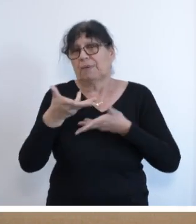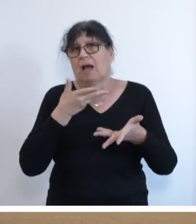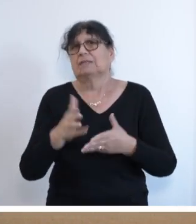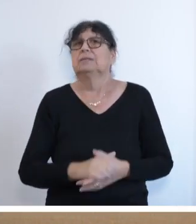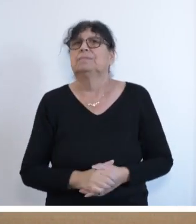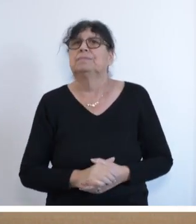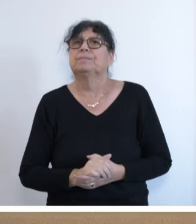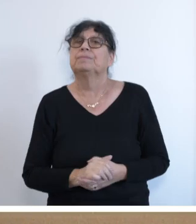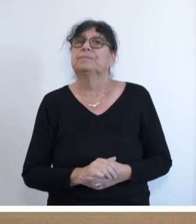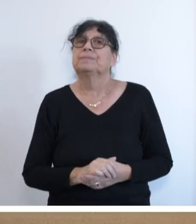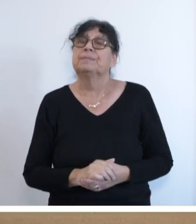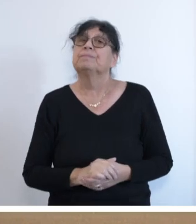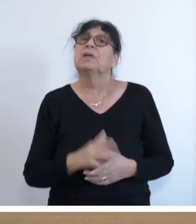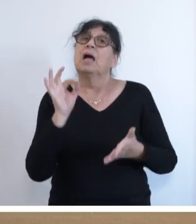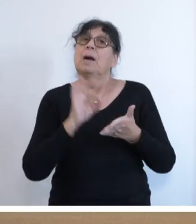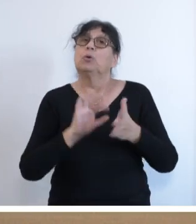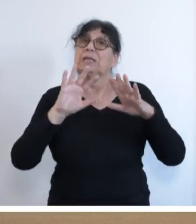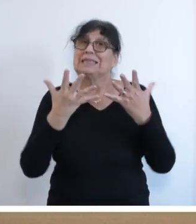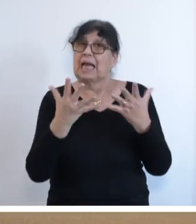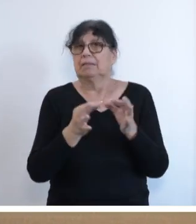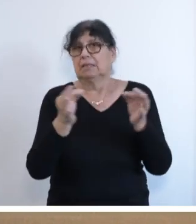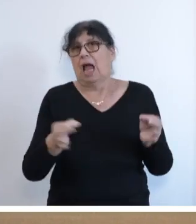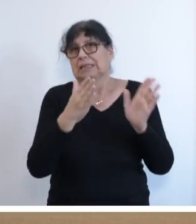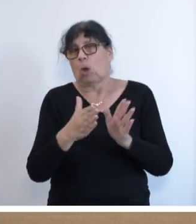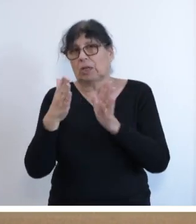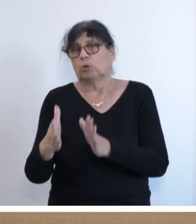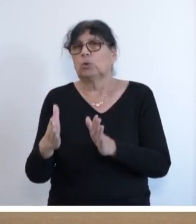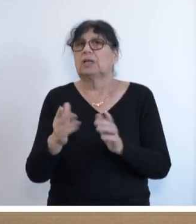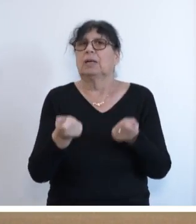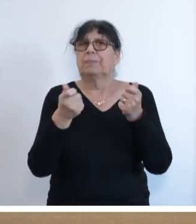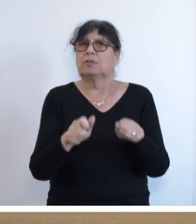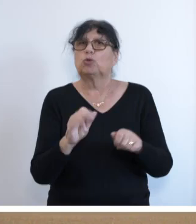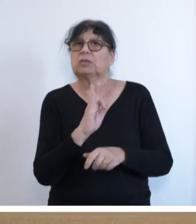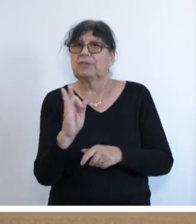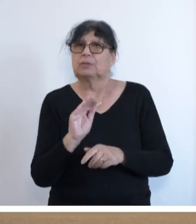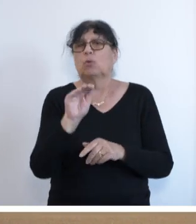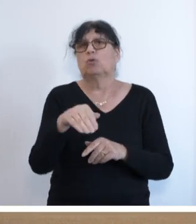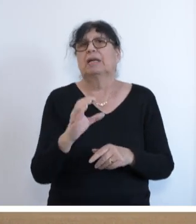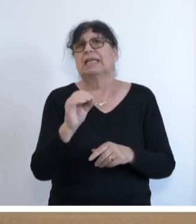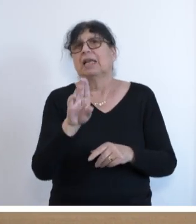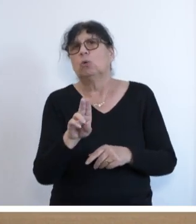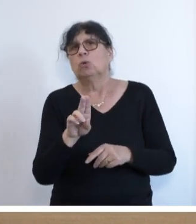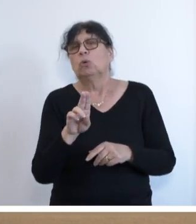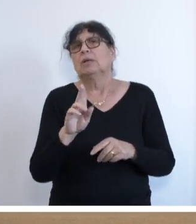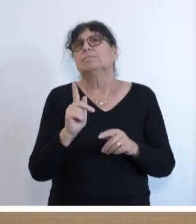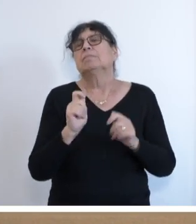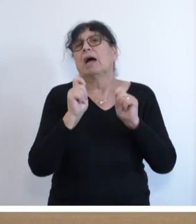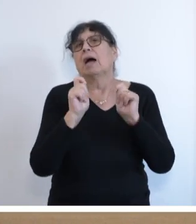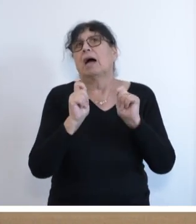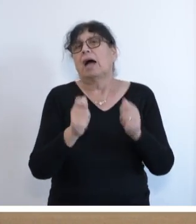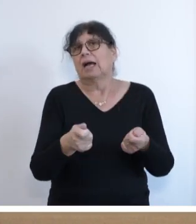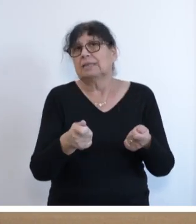Zu Punkt 10 der Tagesordnung, Beschlussfassung über den von der CDU-Landtagsfraktion